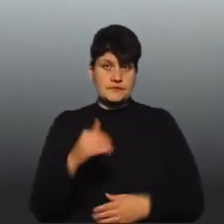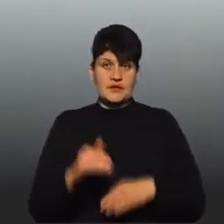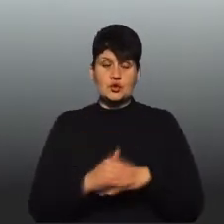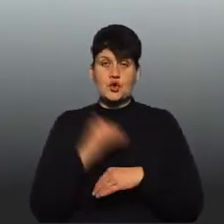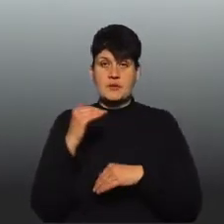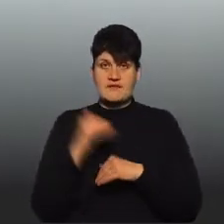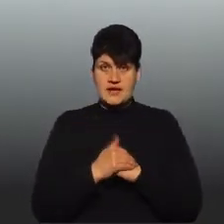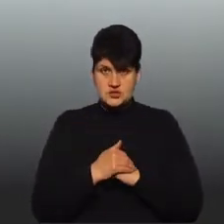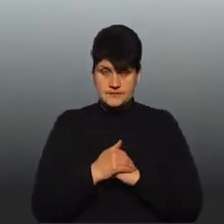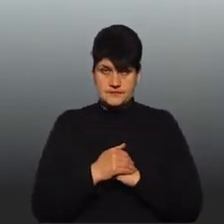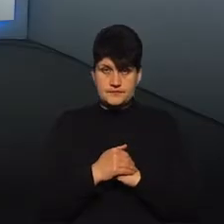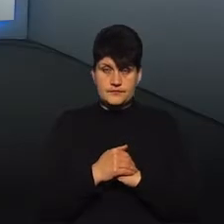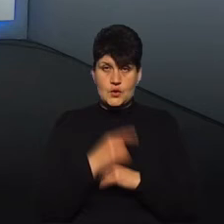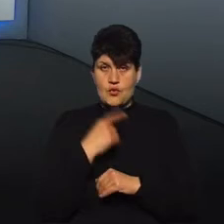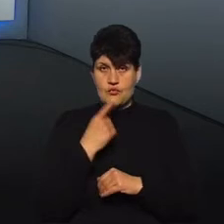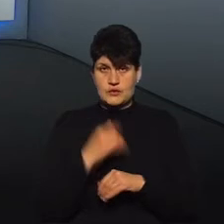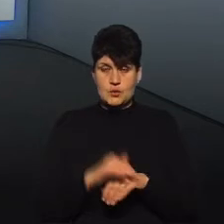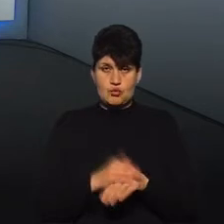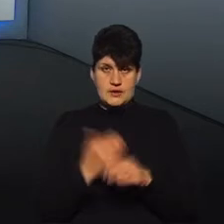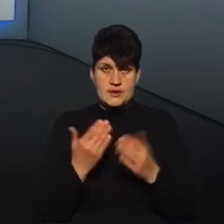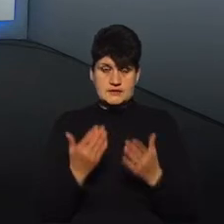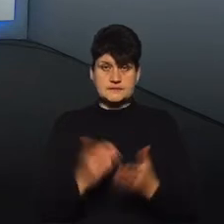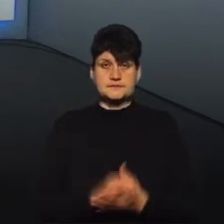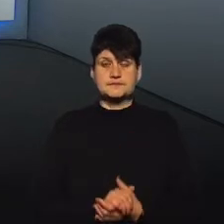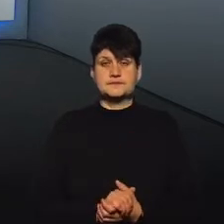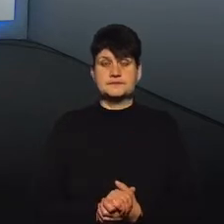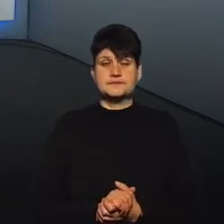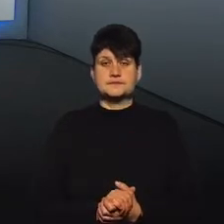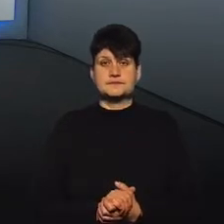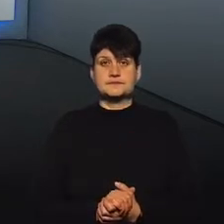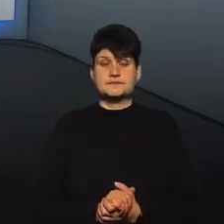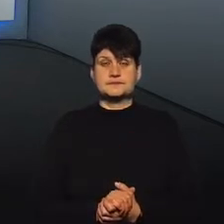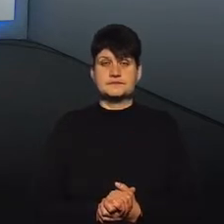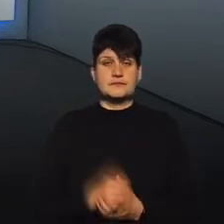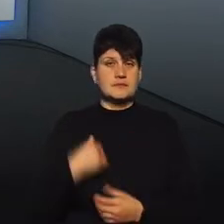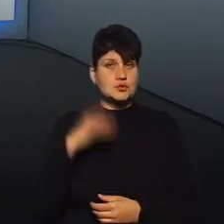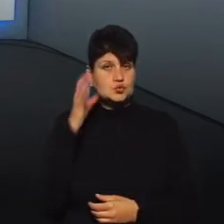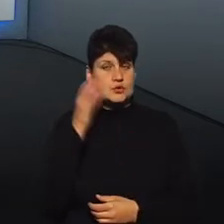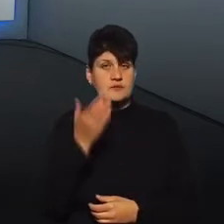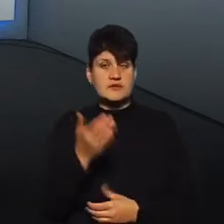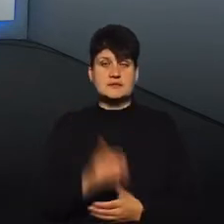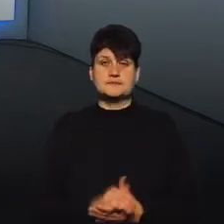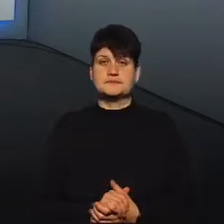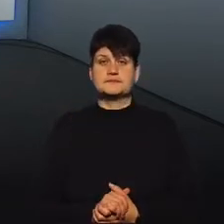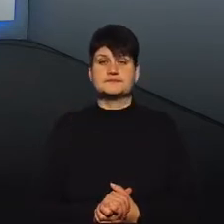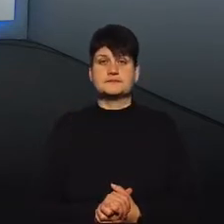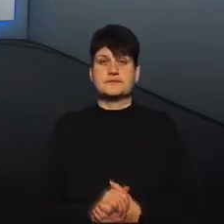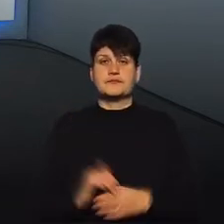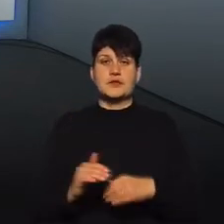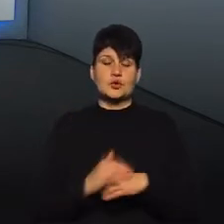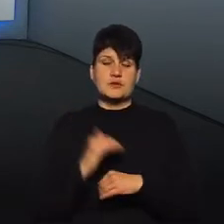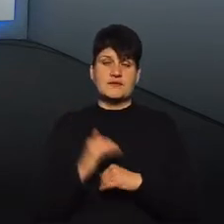ви в ефірі, говоріть, будь ласка. Алло, ми вас слухаємо. Добрий вечір. Добрий